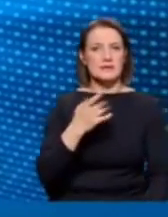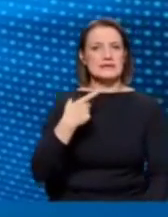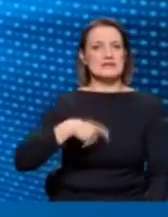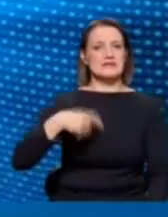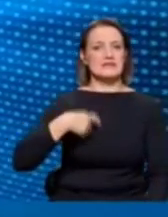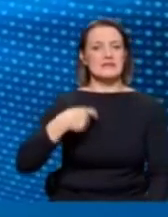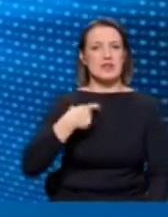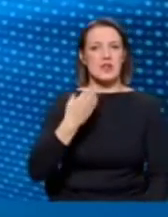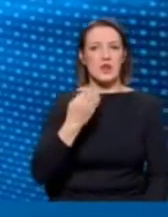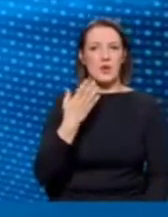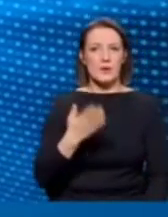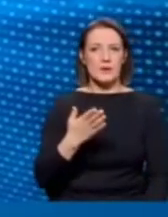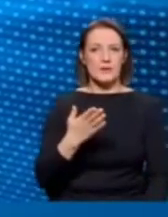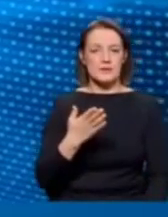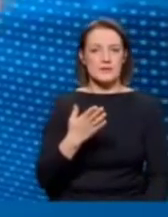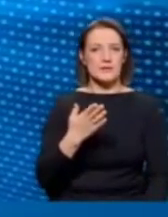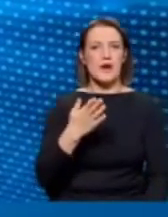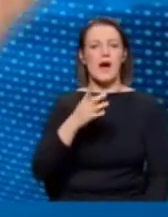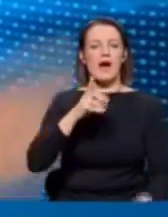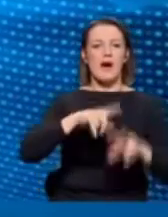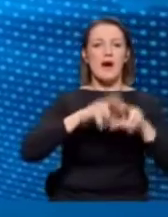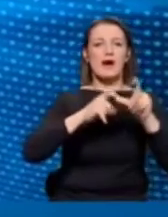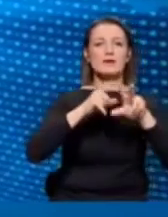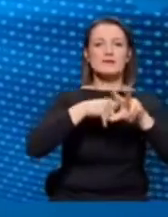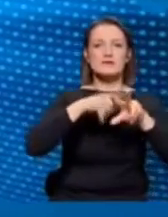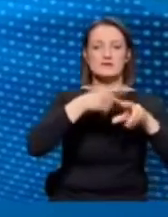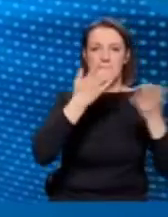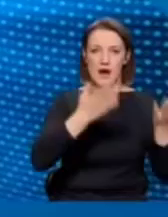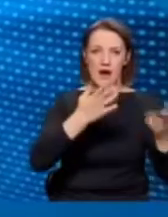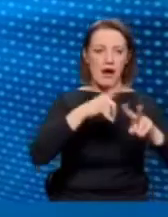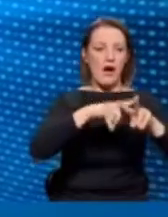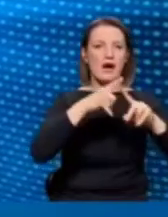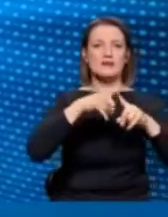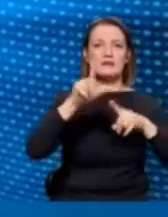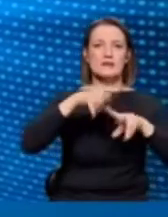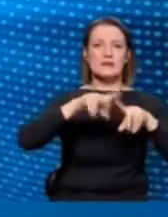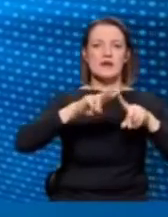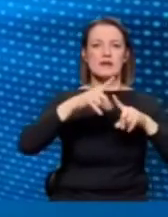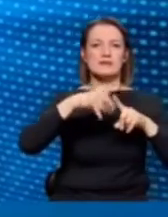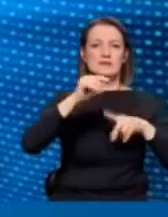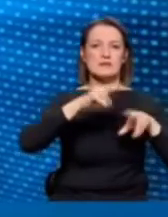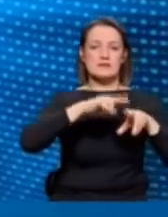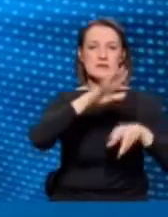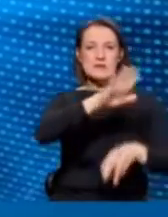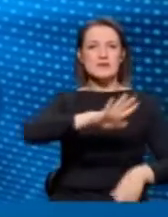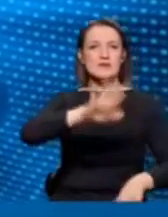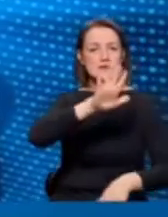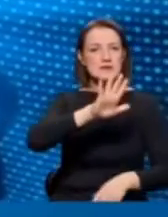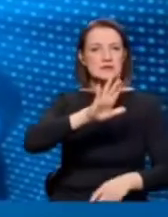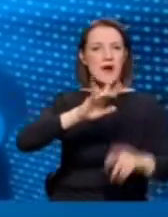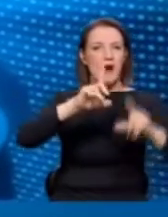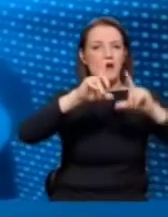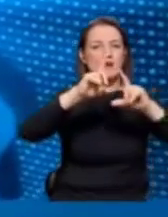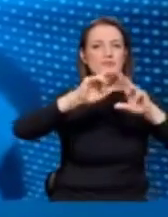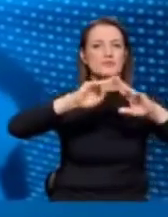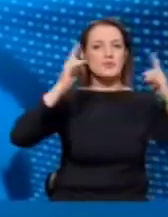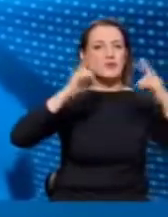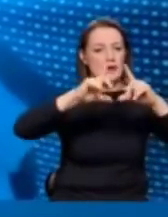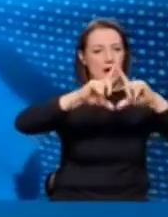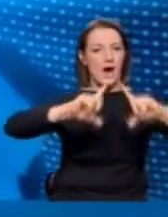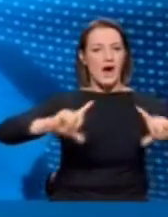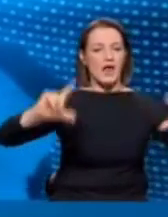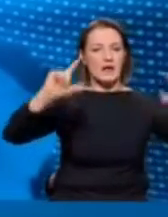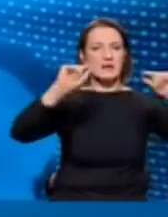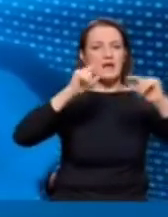demiyor işte Asya deniliyor pasifik'te niye atla katlandık deniyor Herkes jeostrateji yani bundan